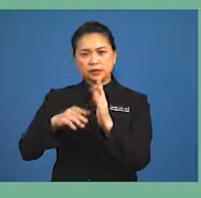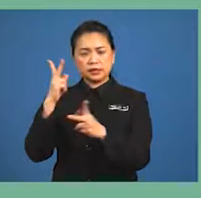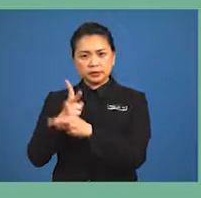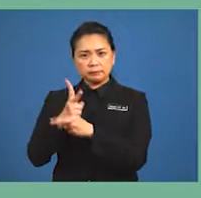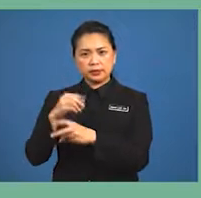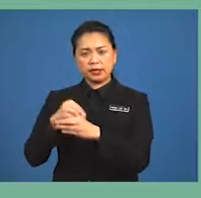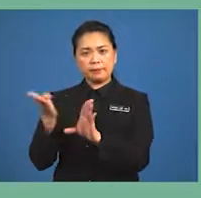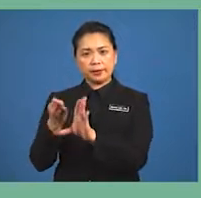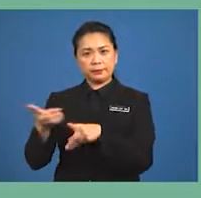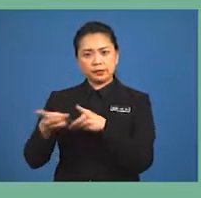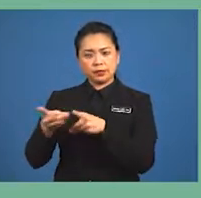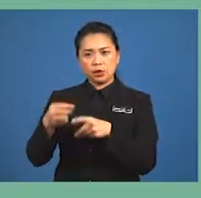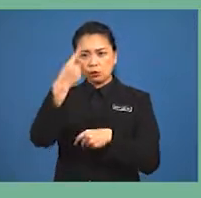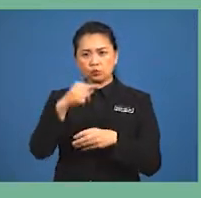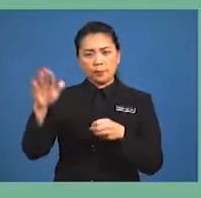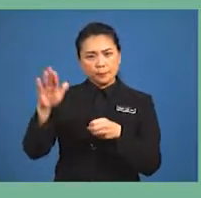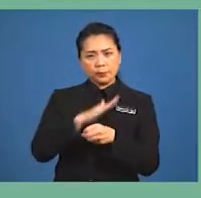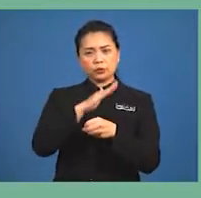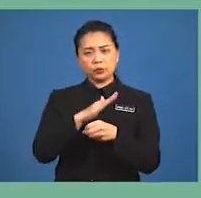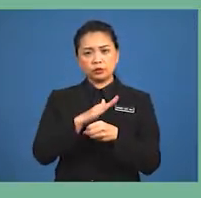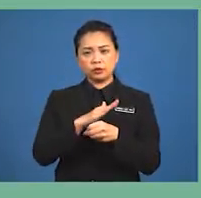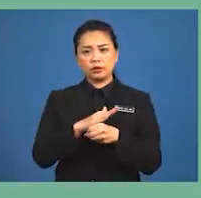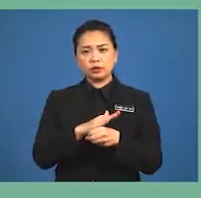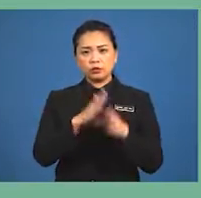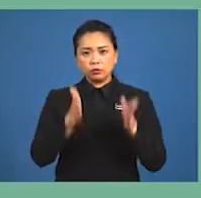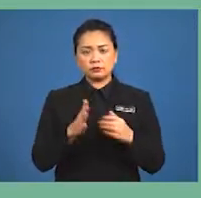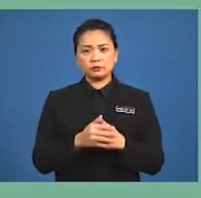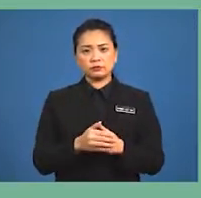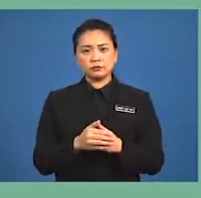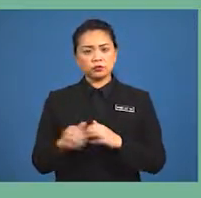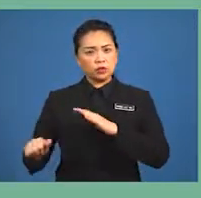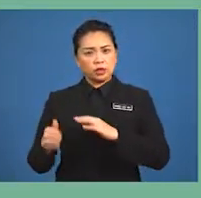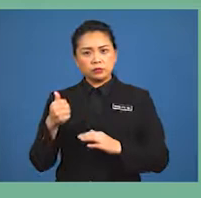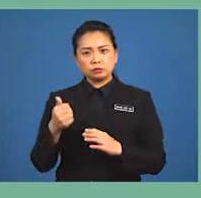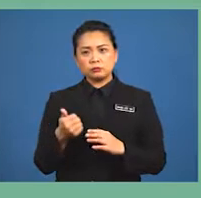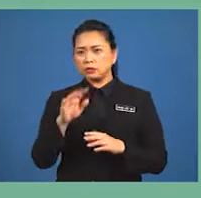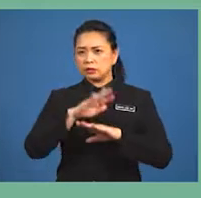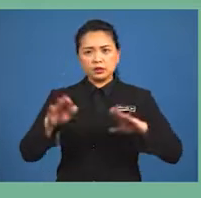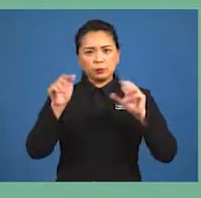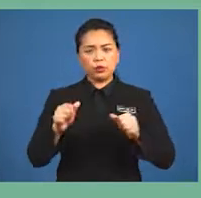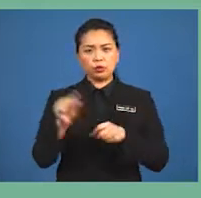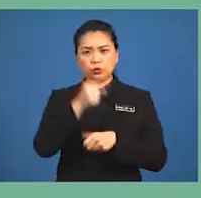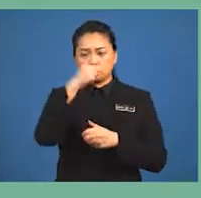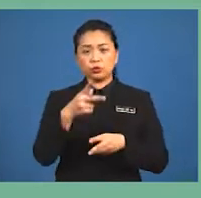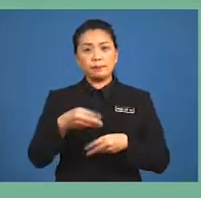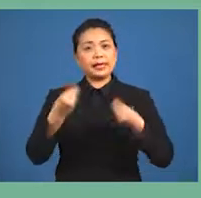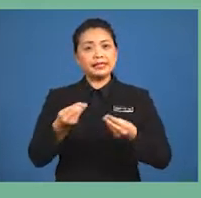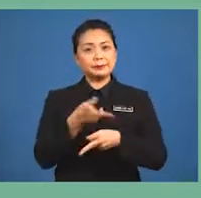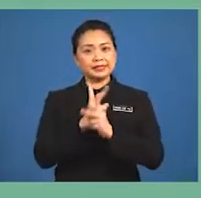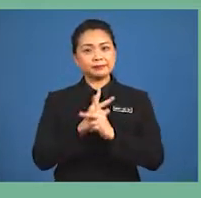perdagangan bagi memenuhi kehendak pelanggan, iaitu aset yang tidak boleh digunakan untuk memberi pinjaman.